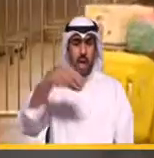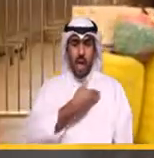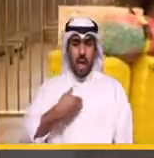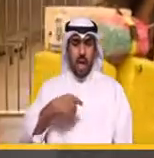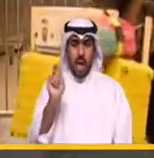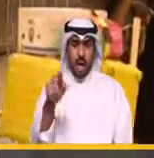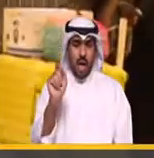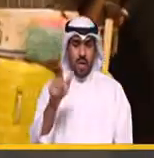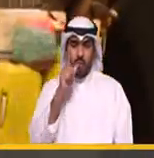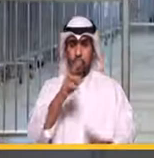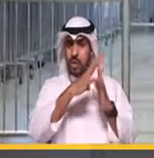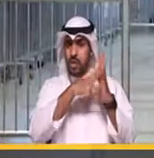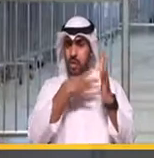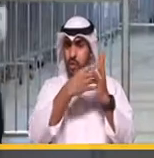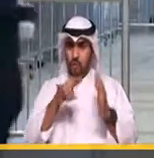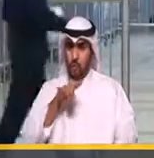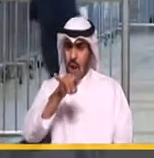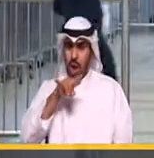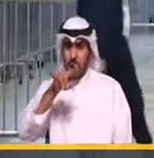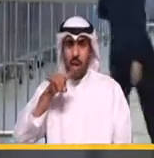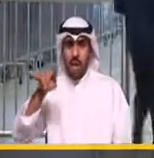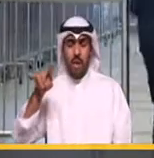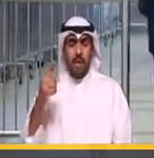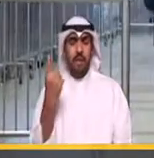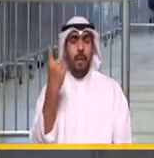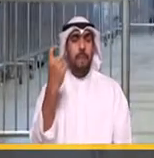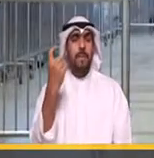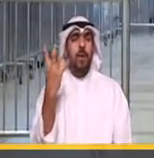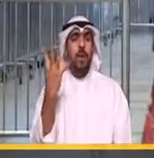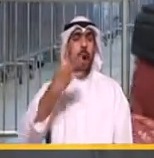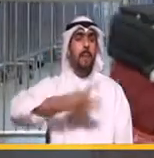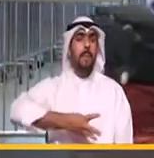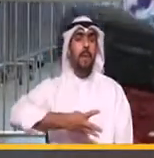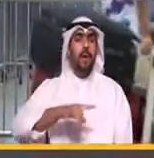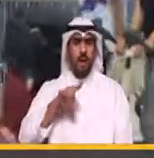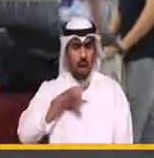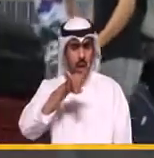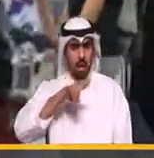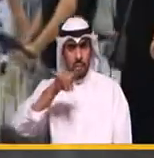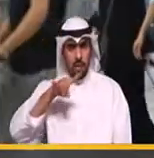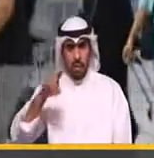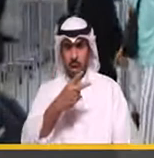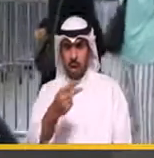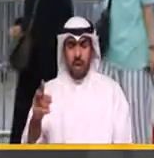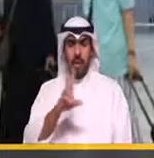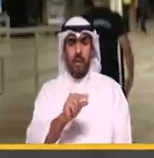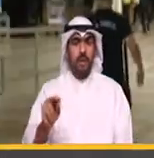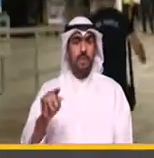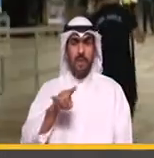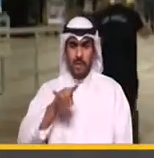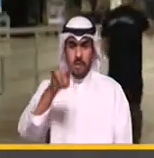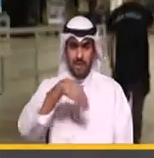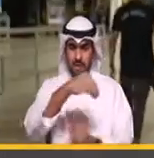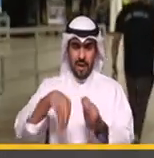ما يقارب 148 رحلة يوميا في أيام العودة كما في أيام مغادرة الحجاج. السنة